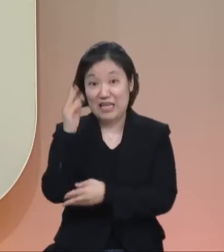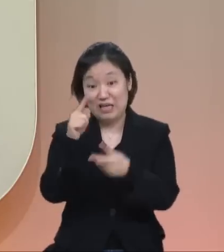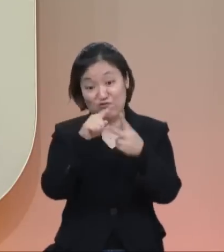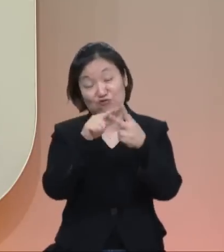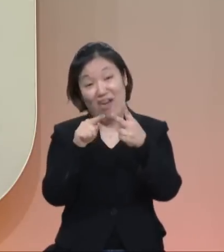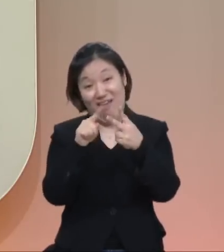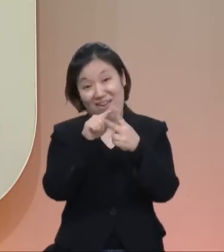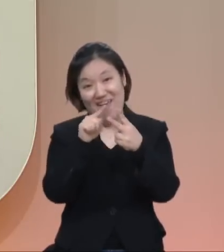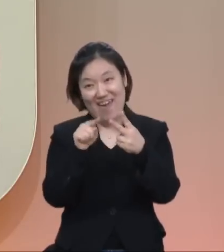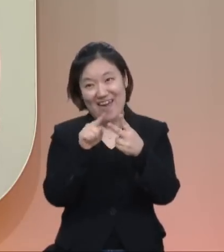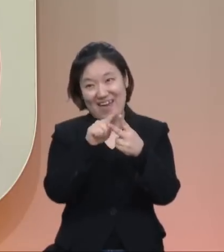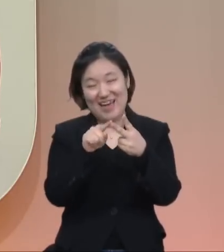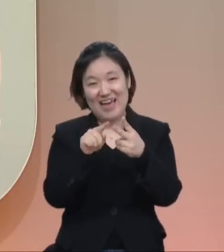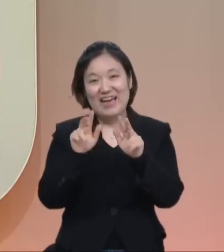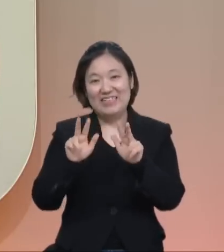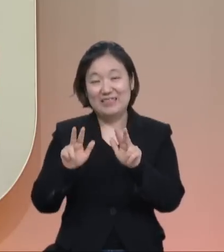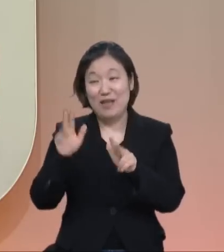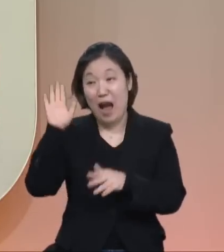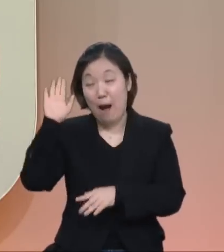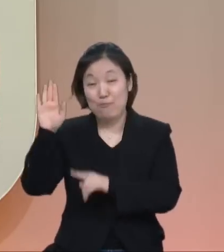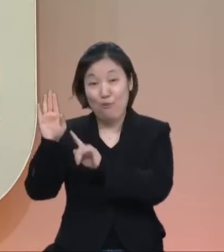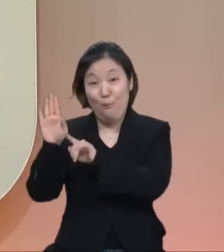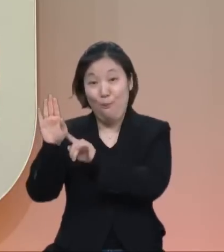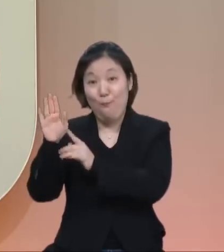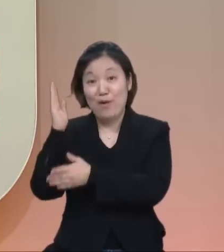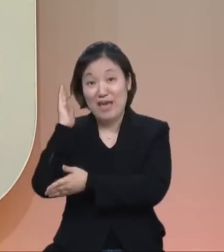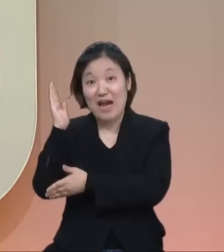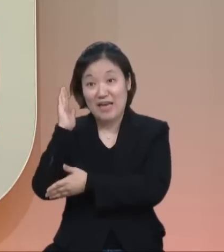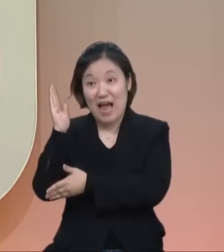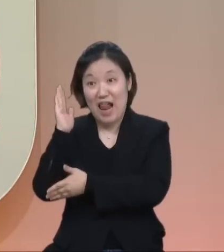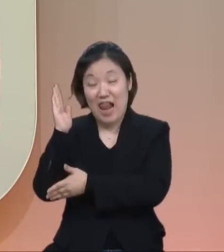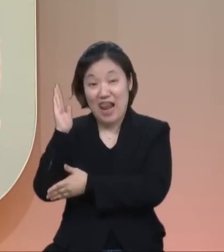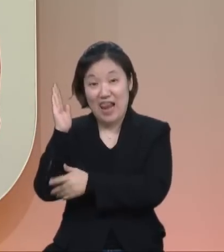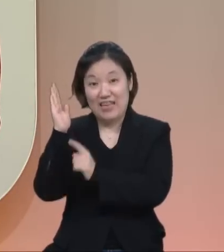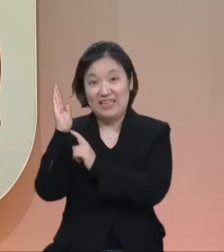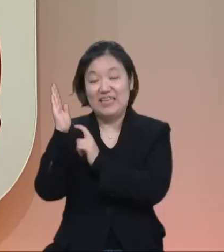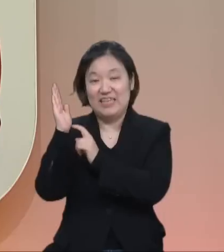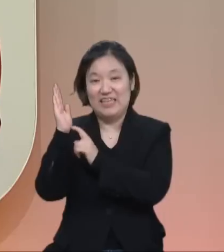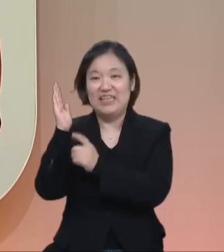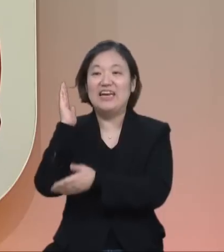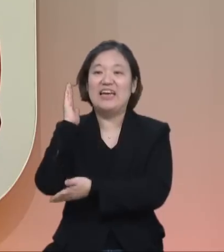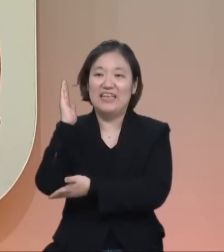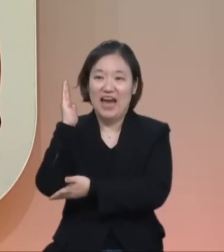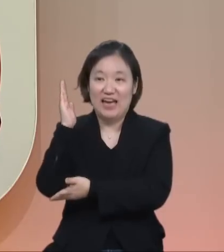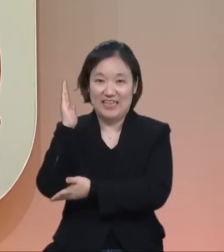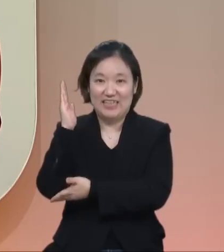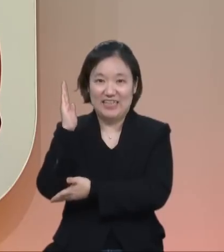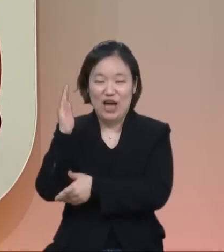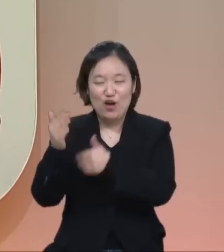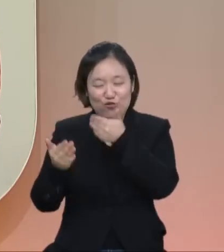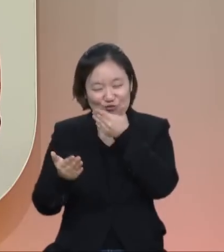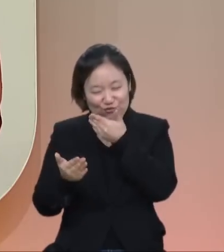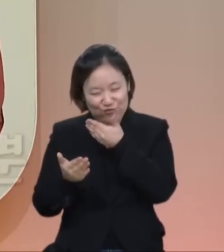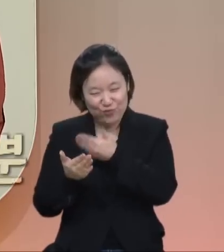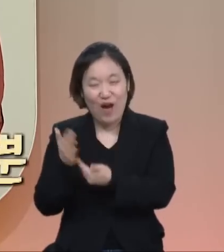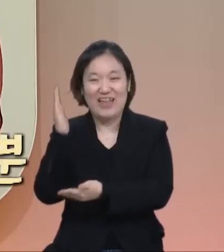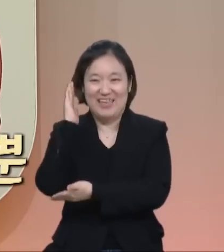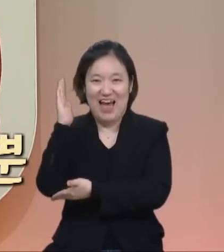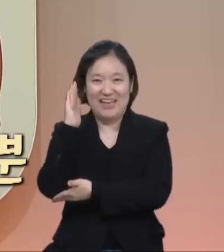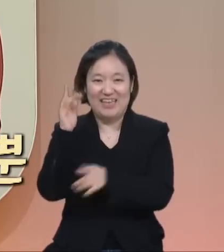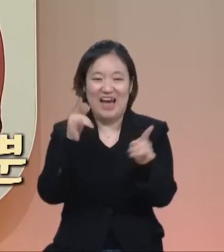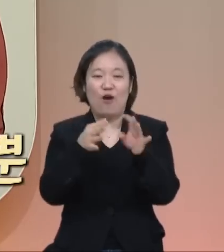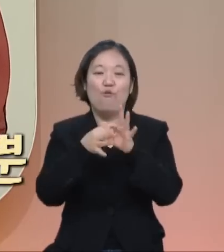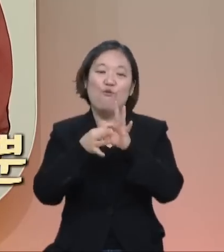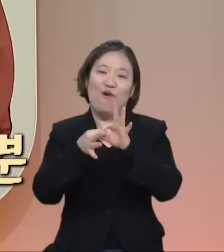지금 여러분들에게 전해드리고 싶은 지금 오늘의 이야기에